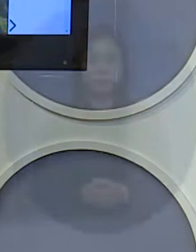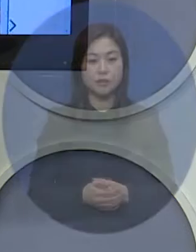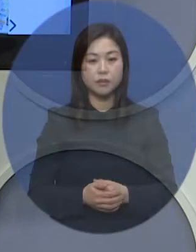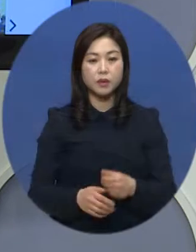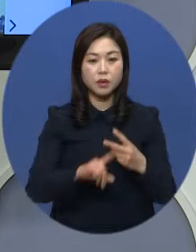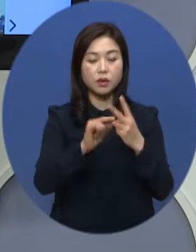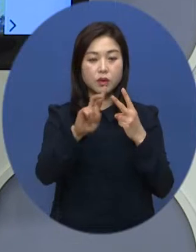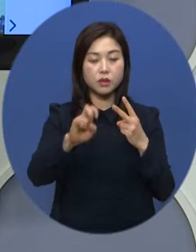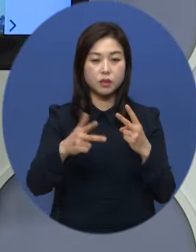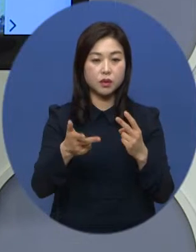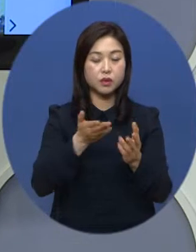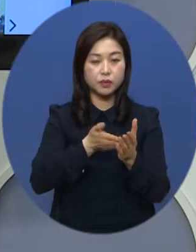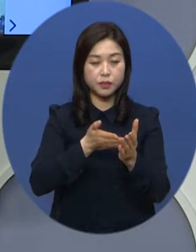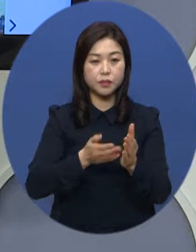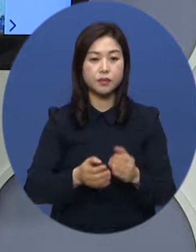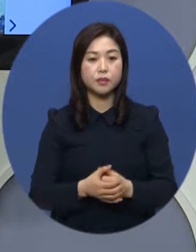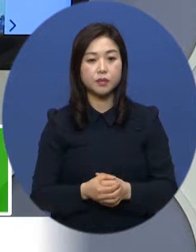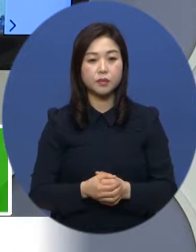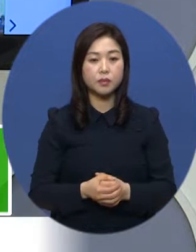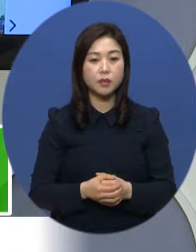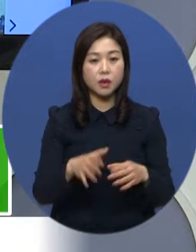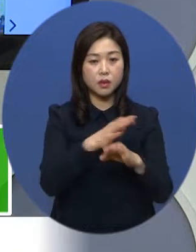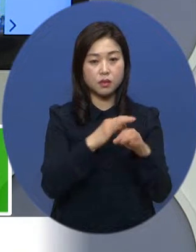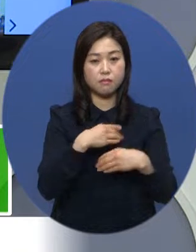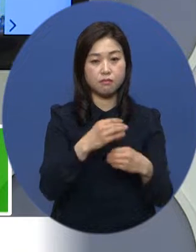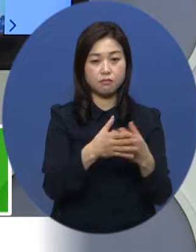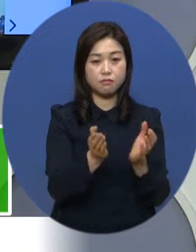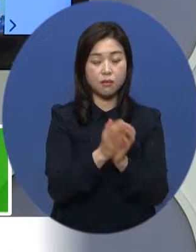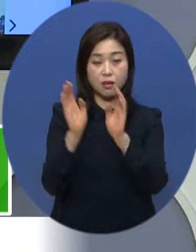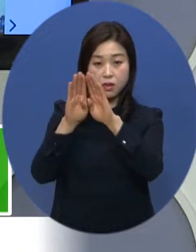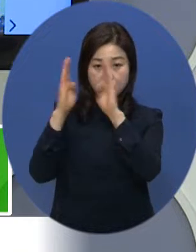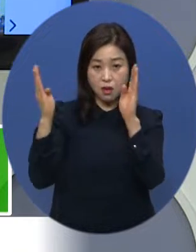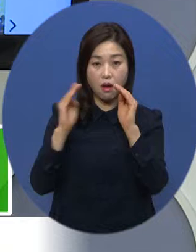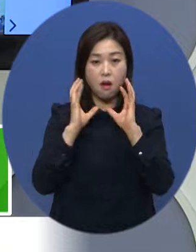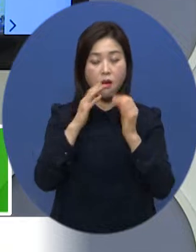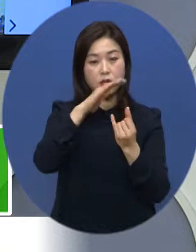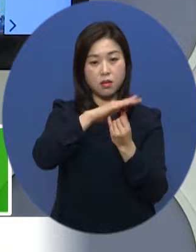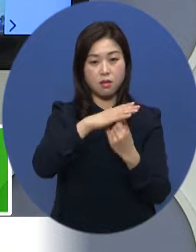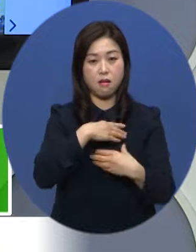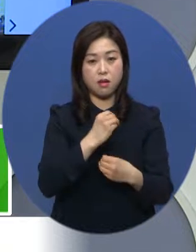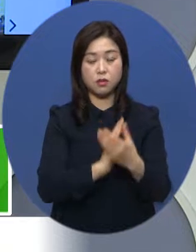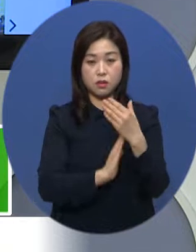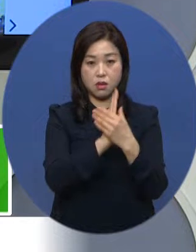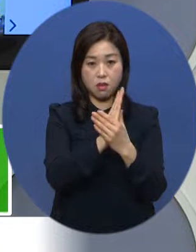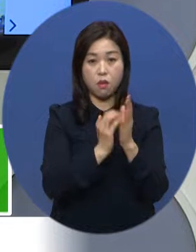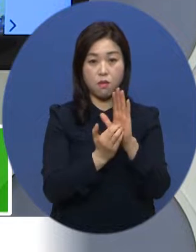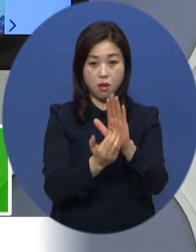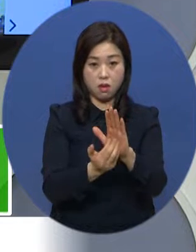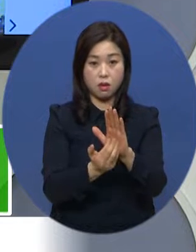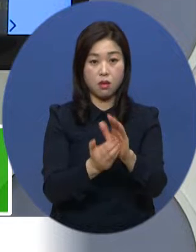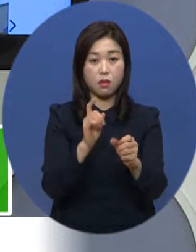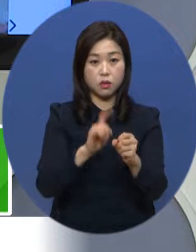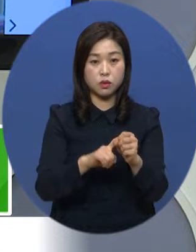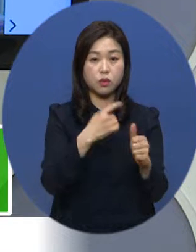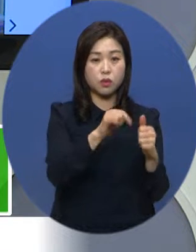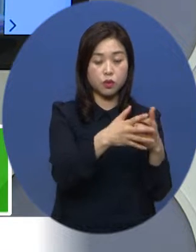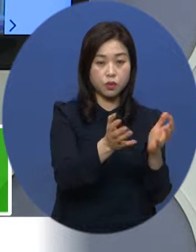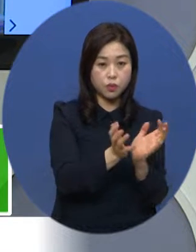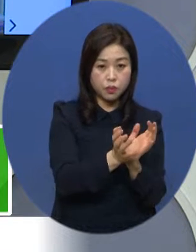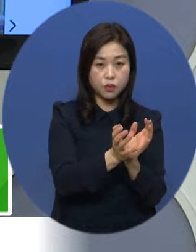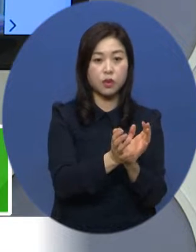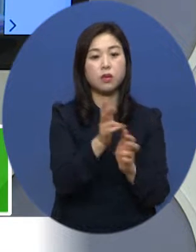2월 27일 만만한 였습니다 행정안전부가 개학을 맞아 어린이 안전사고 예방을 위해 교육부와